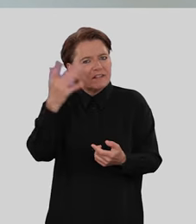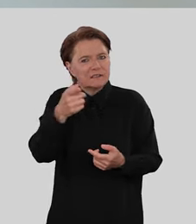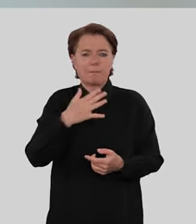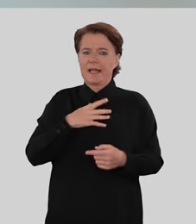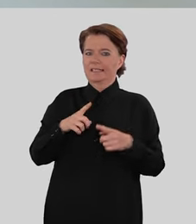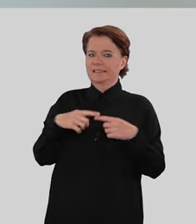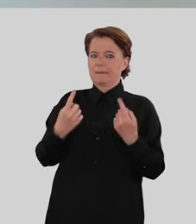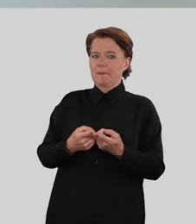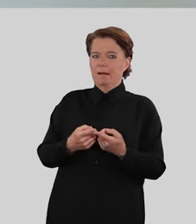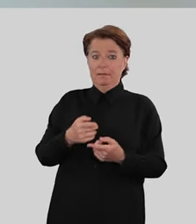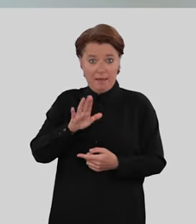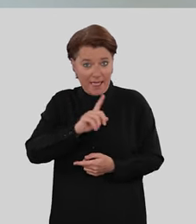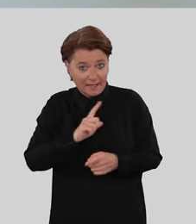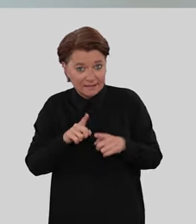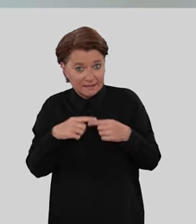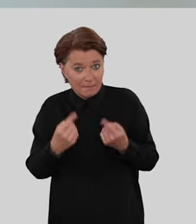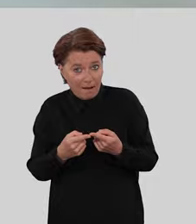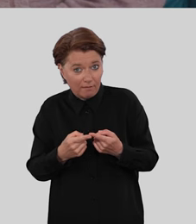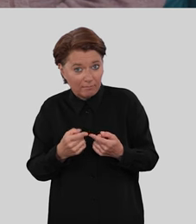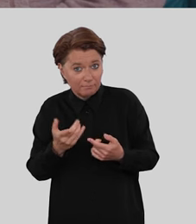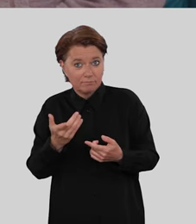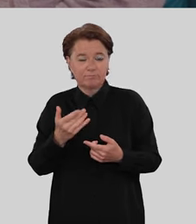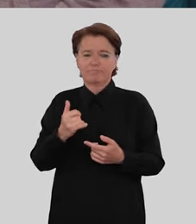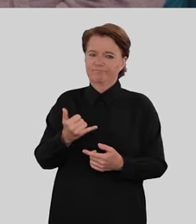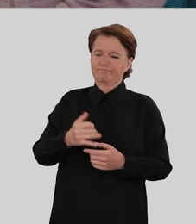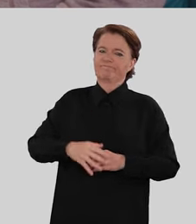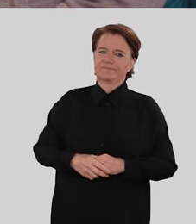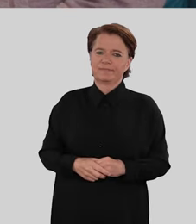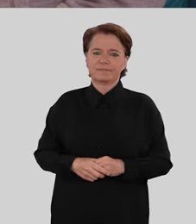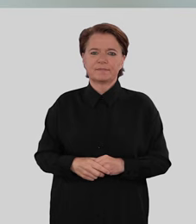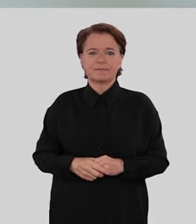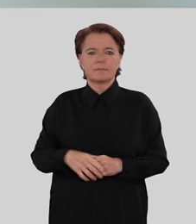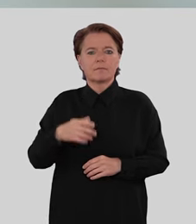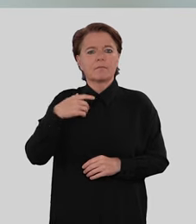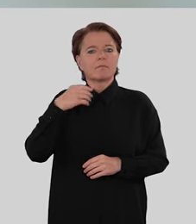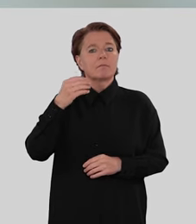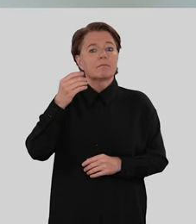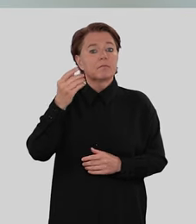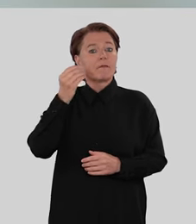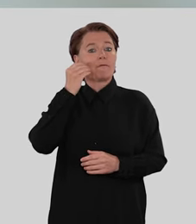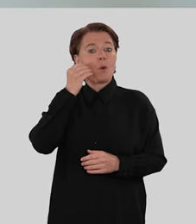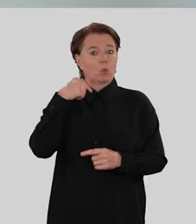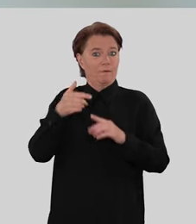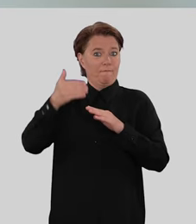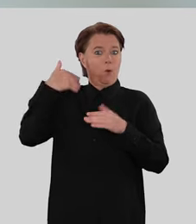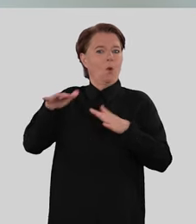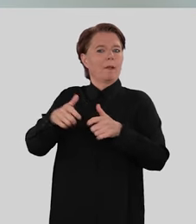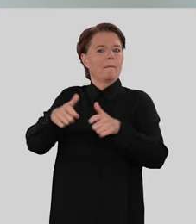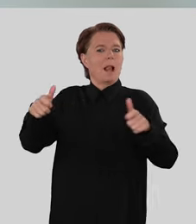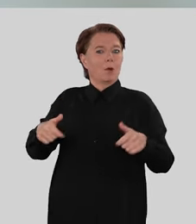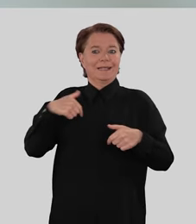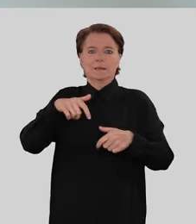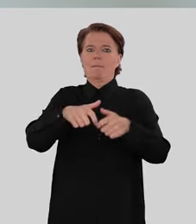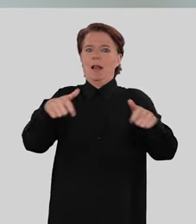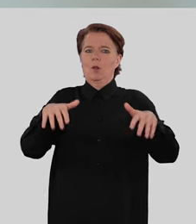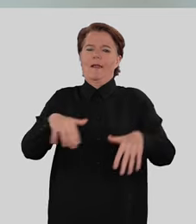Ihr eigenes Zimmer, wo Sie Ihre Ruhe haben? Ja, Grundrecht. Eine Wohnung vorher gehabt ohne Balkon. Ich bin